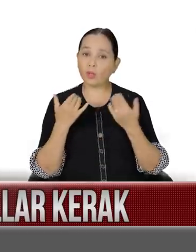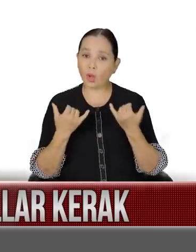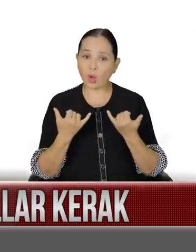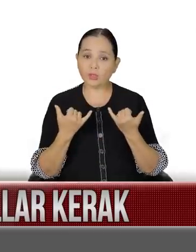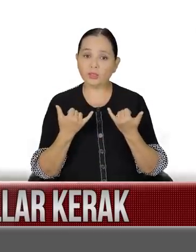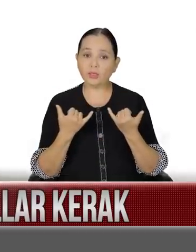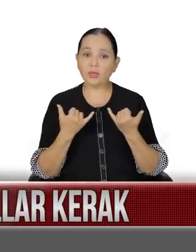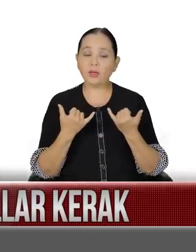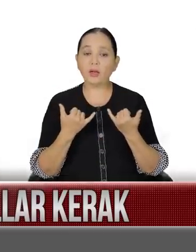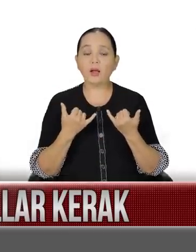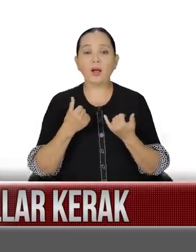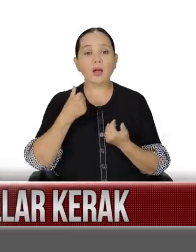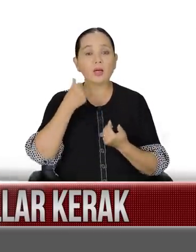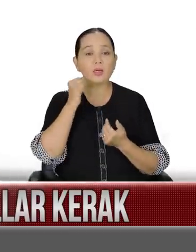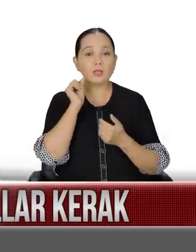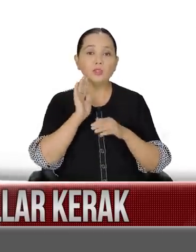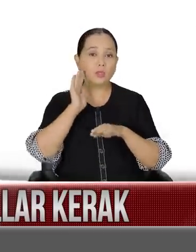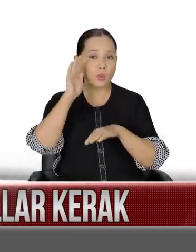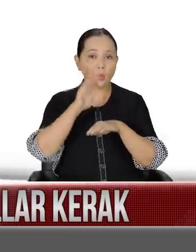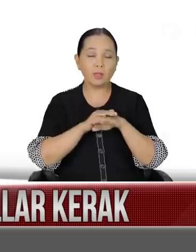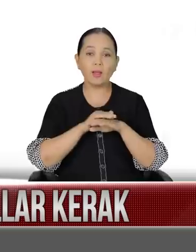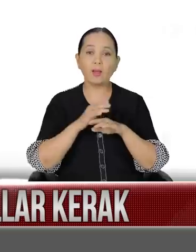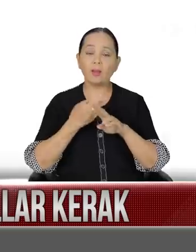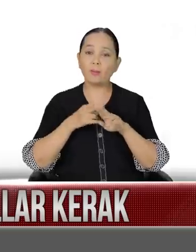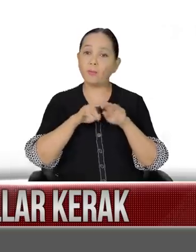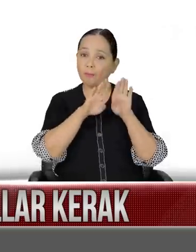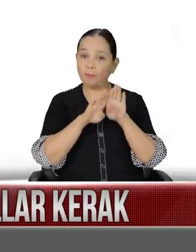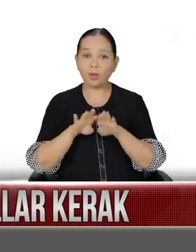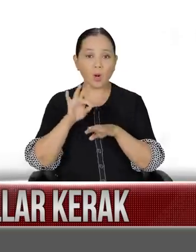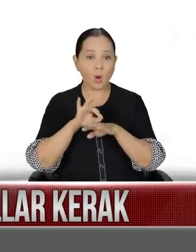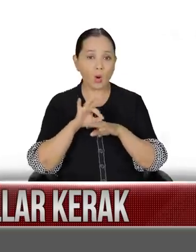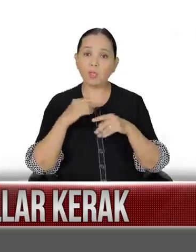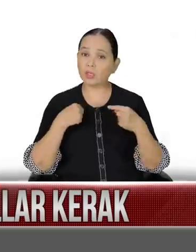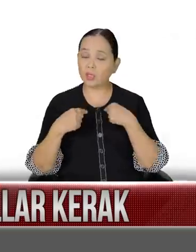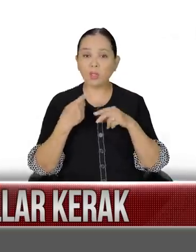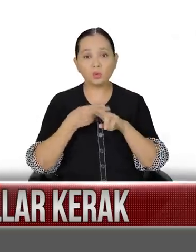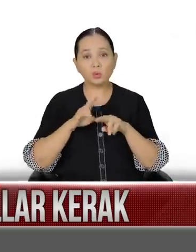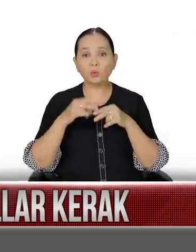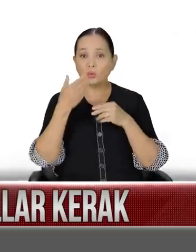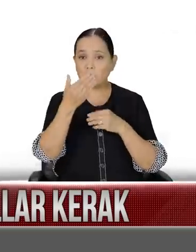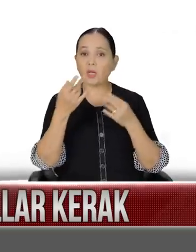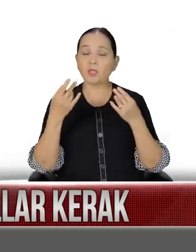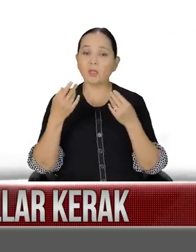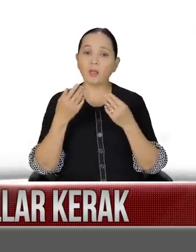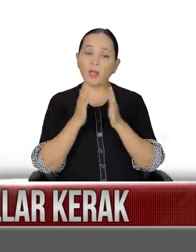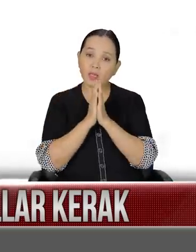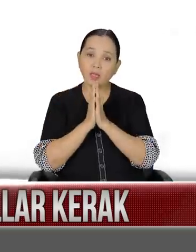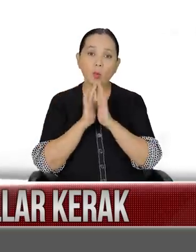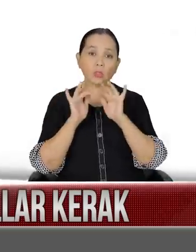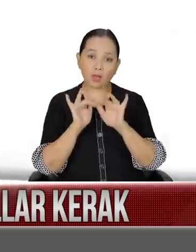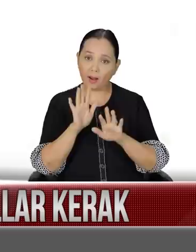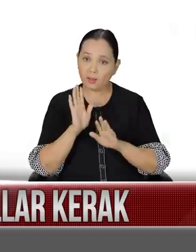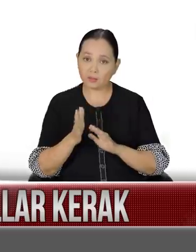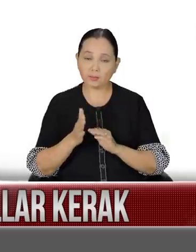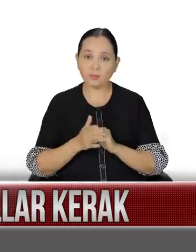var. Hazır. Gece gündüz ben gibi bir kıl bulup. Şunu cinsileden yine